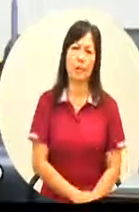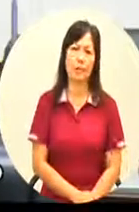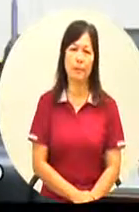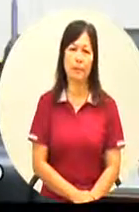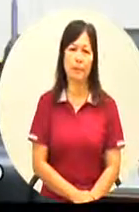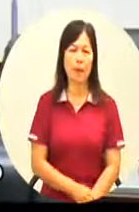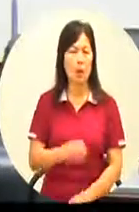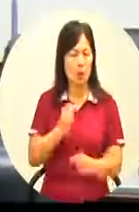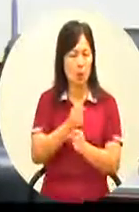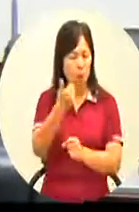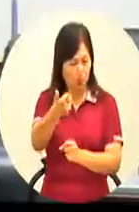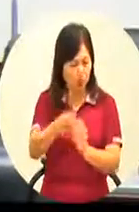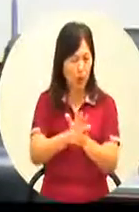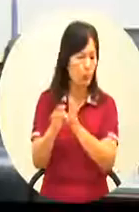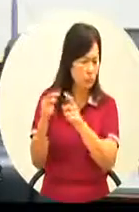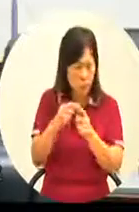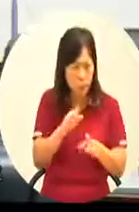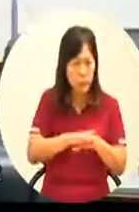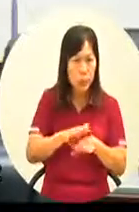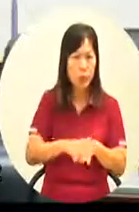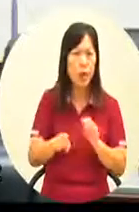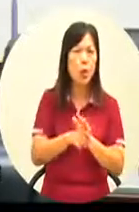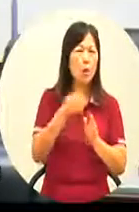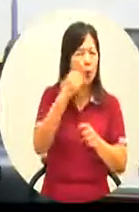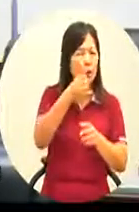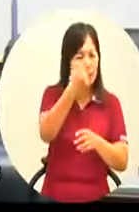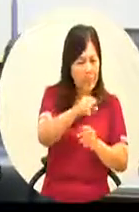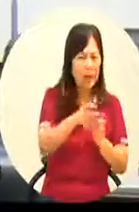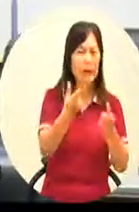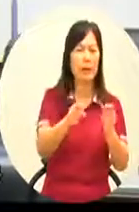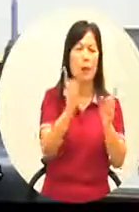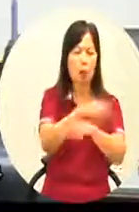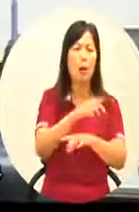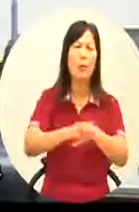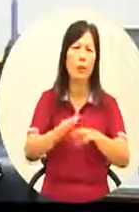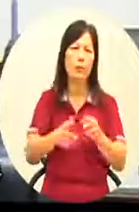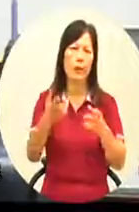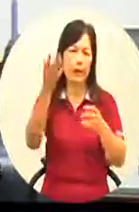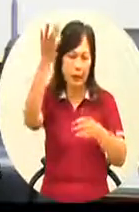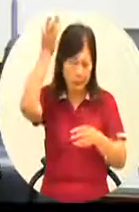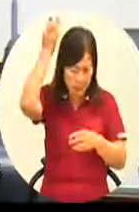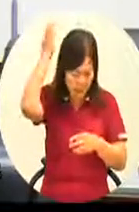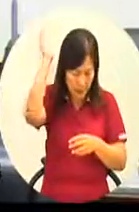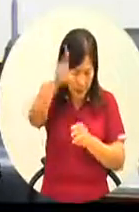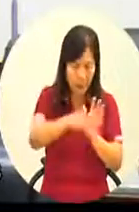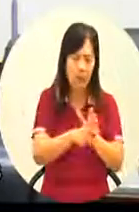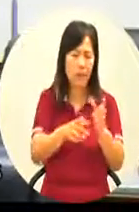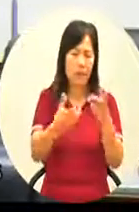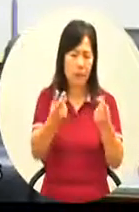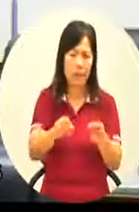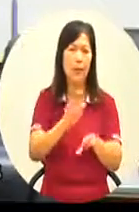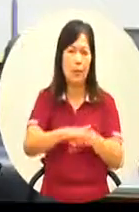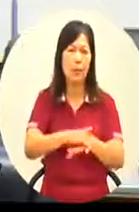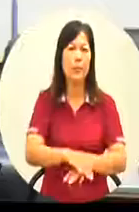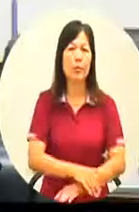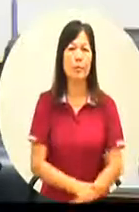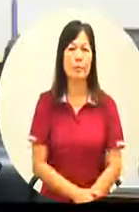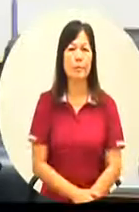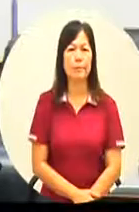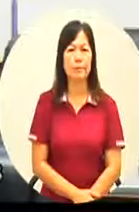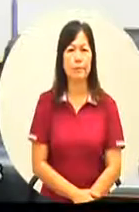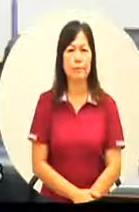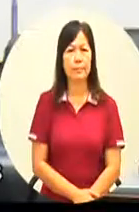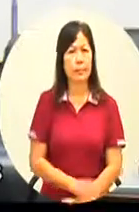做了好，继续做；做了歹，换人做。这以后基本的定律。所以我今天借着这